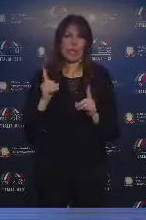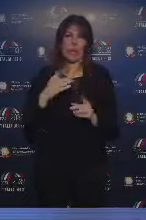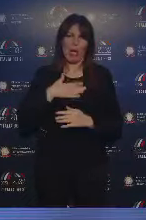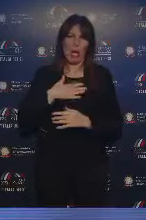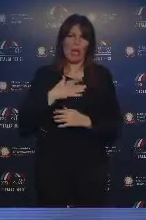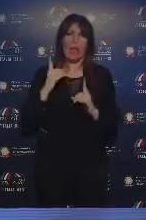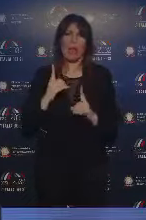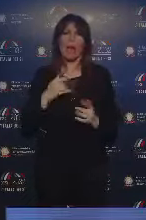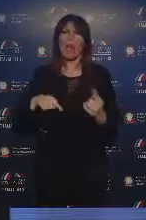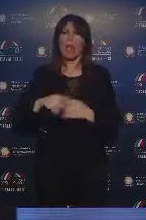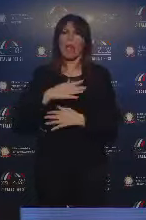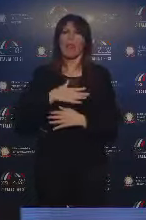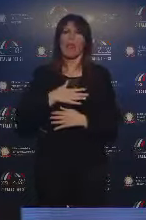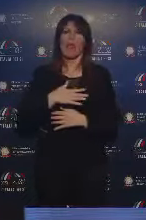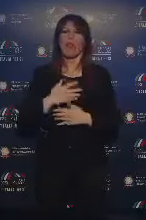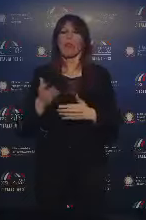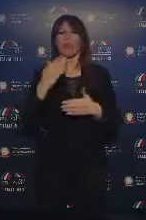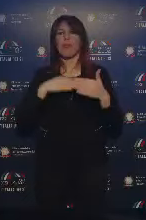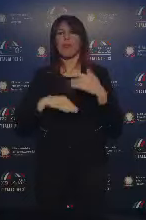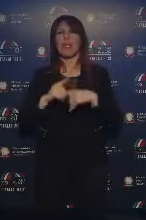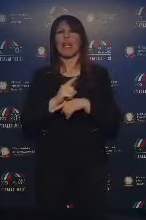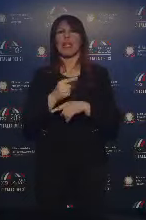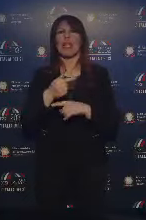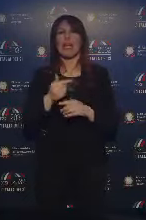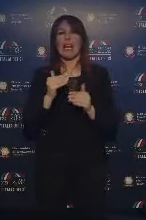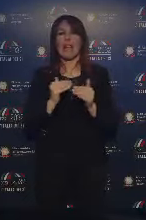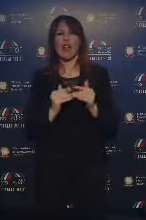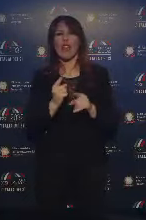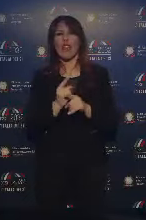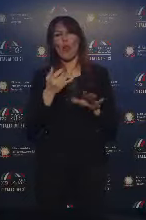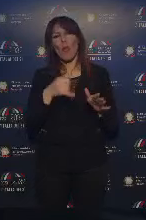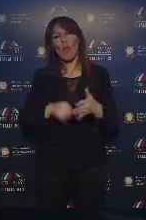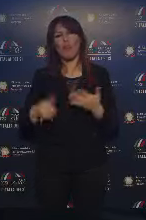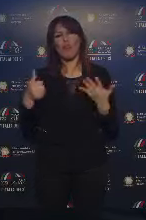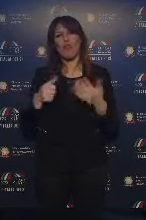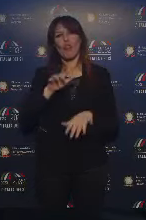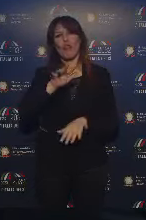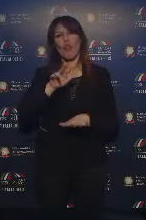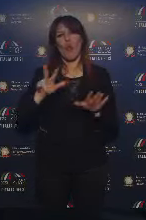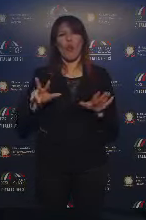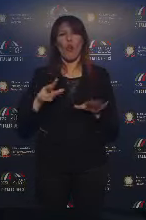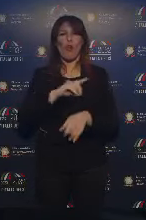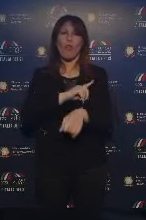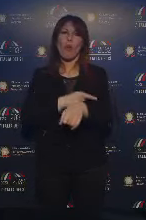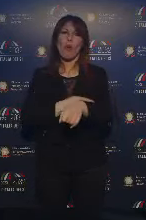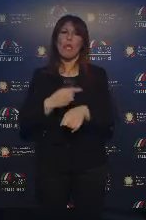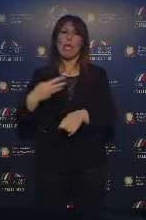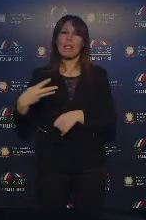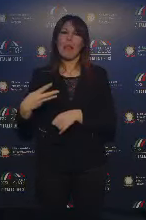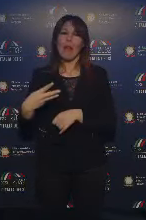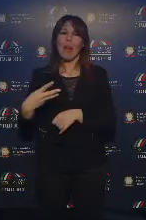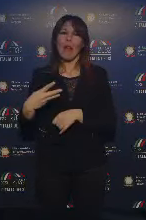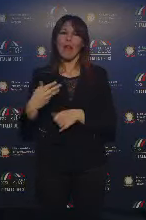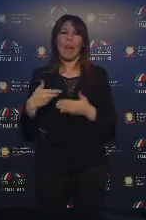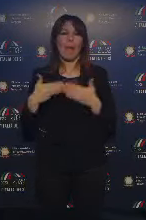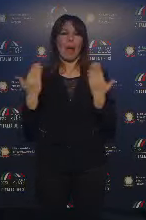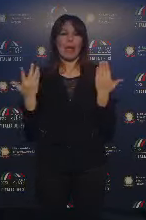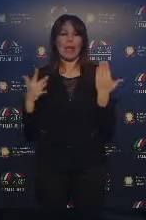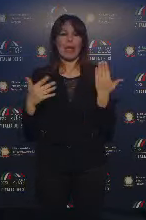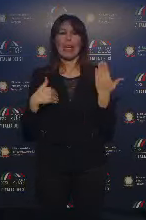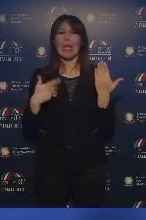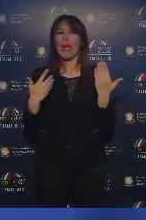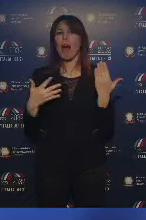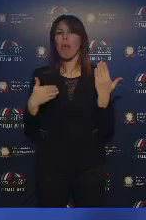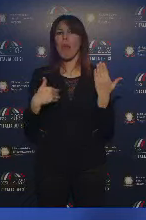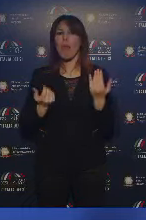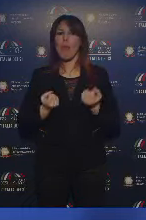noi passiamo dalla tirena inferiore chiudiamo con l'ultima la 658 potenza Melfi Io stamattina ho fatto